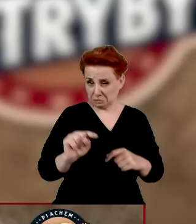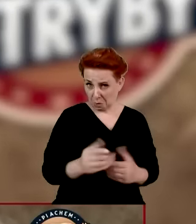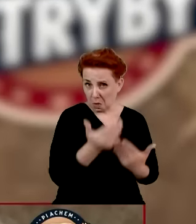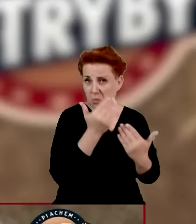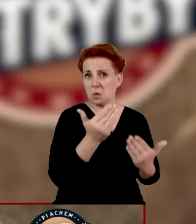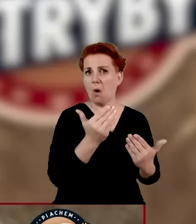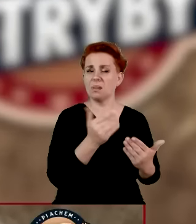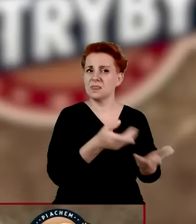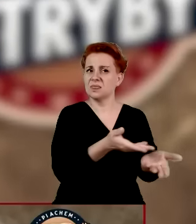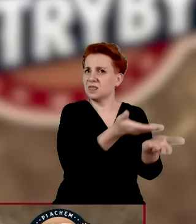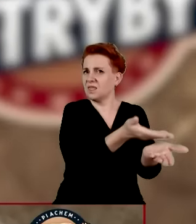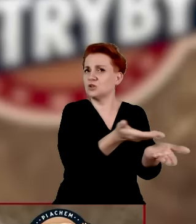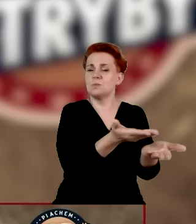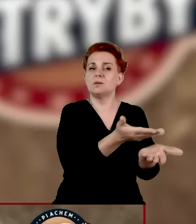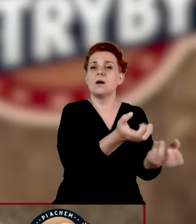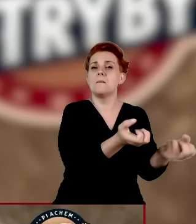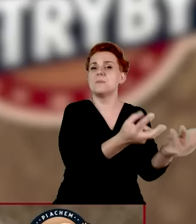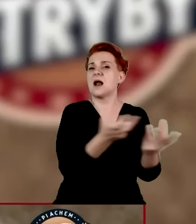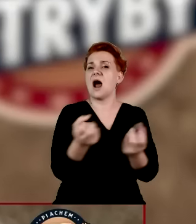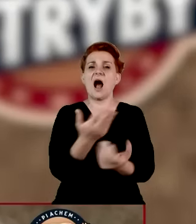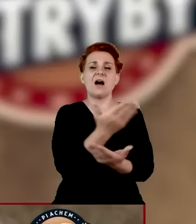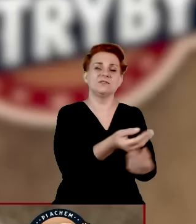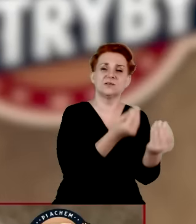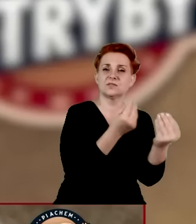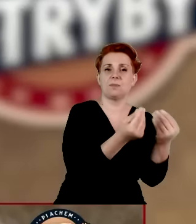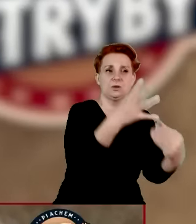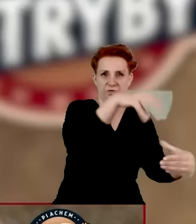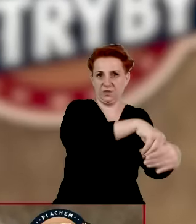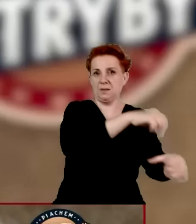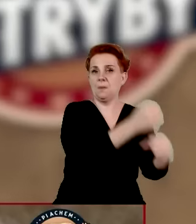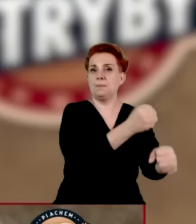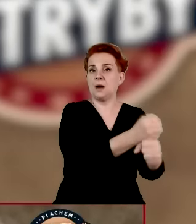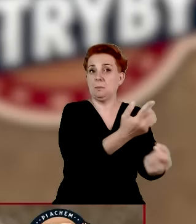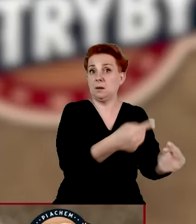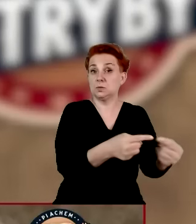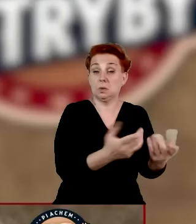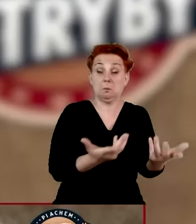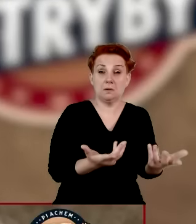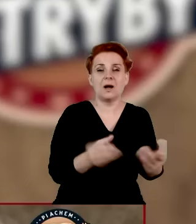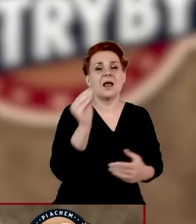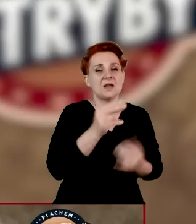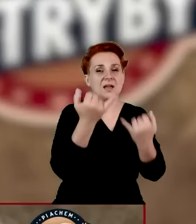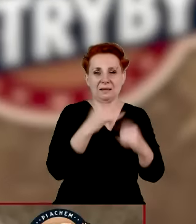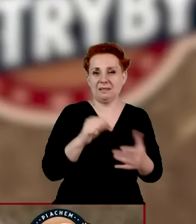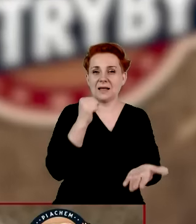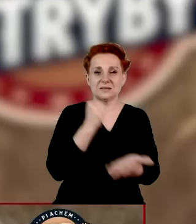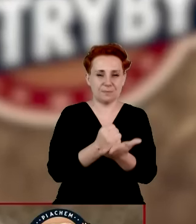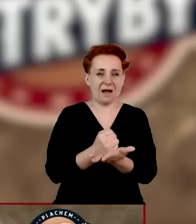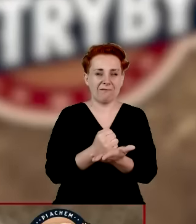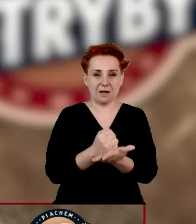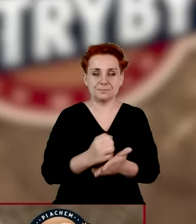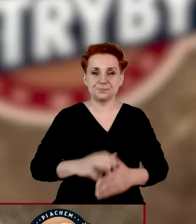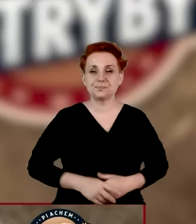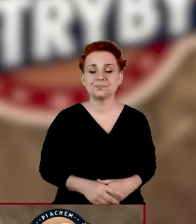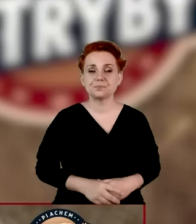brylanty y prawnicze yyy przebywały na ich terenie. Ale tam jest jeszcze jedna sprawa, proszę państwa, bo y